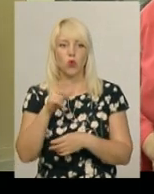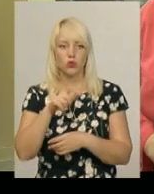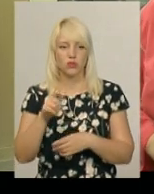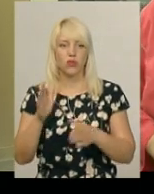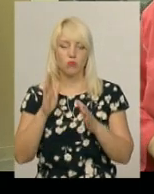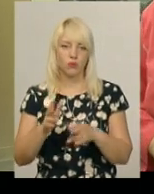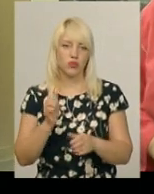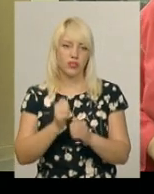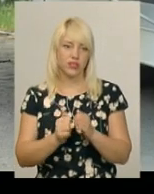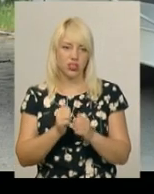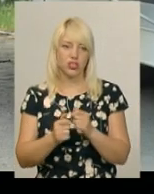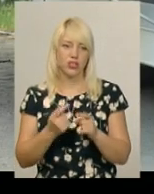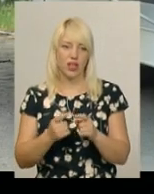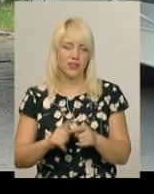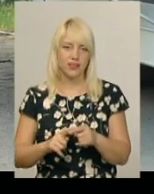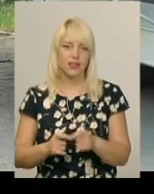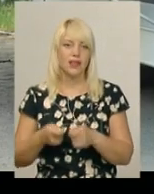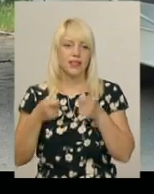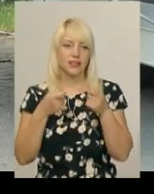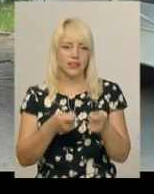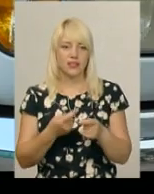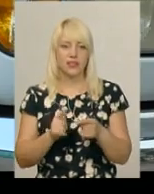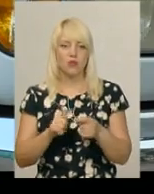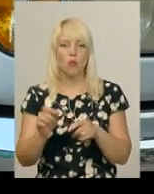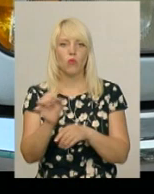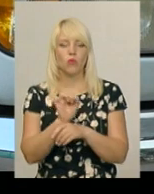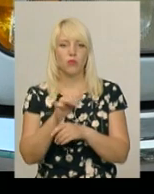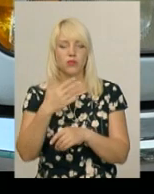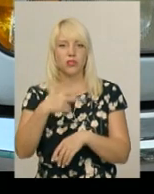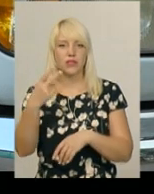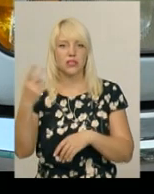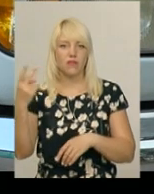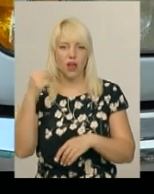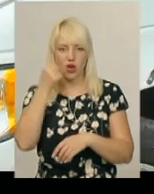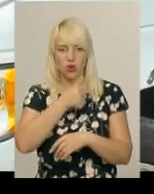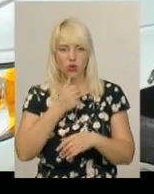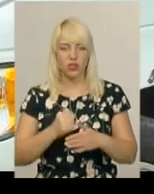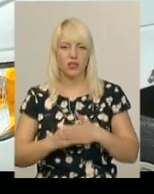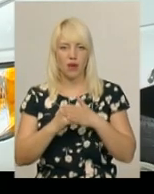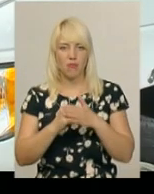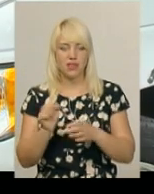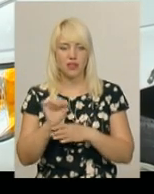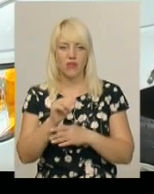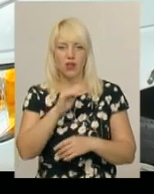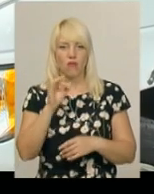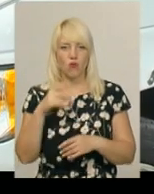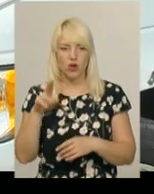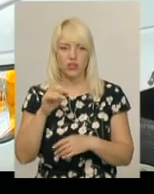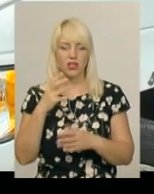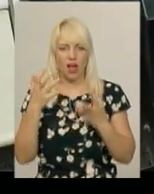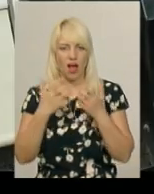будемо частіше на ній їздити. Донору мобілю 22 роки. Змонтований на базі автомобіля «Форд», він є повністю автономним.